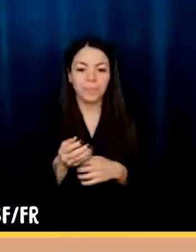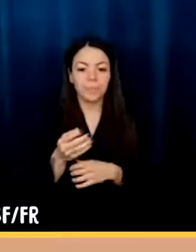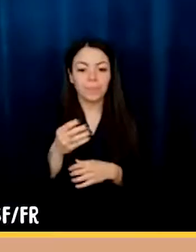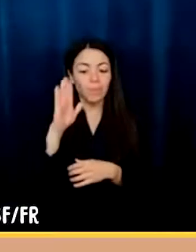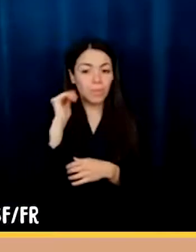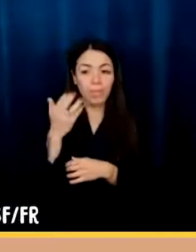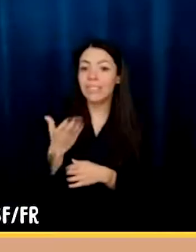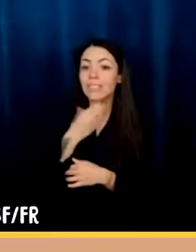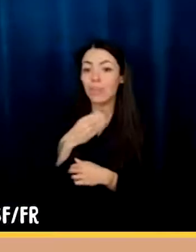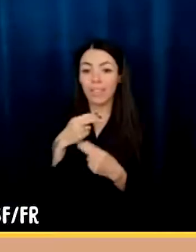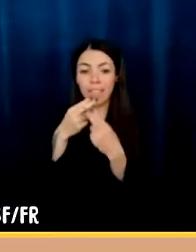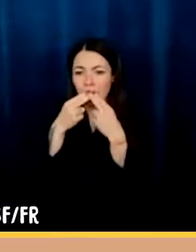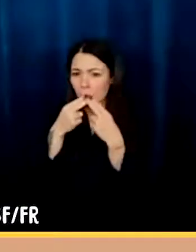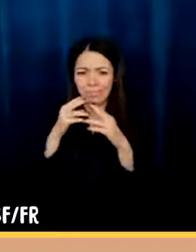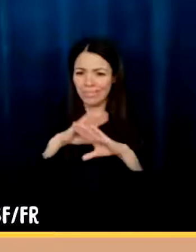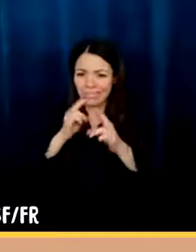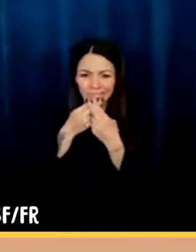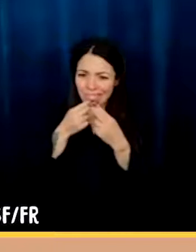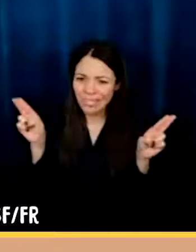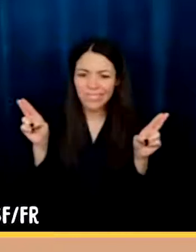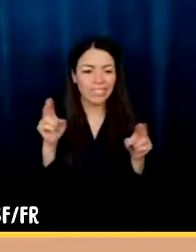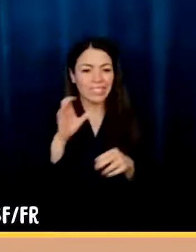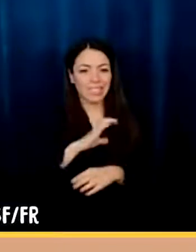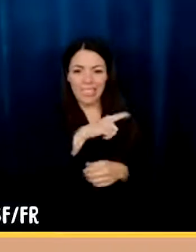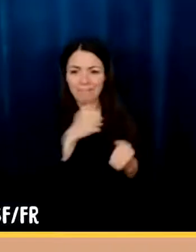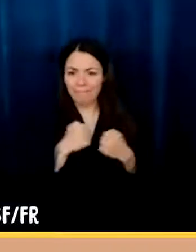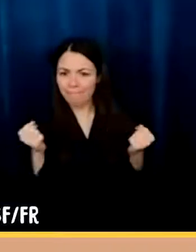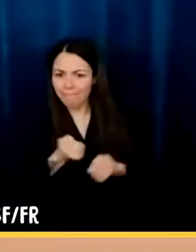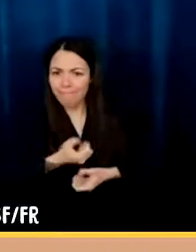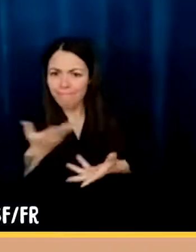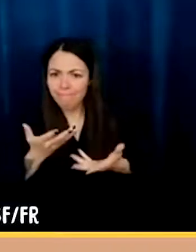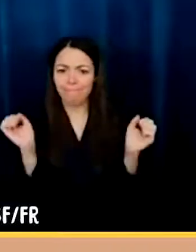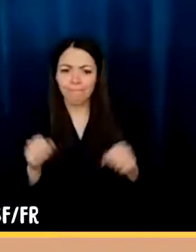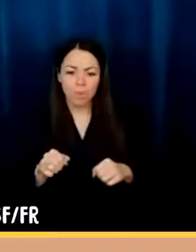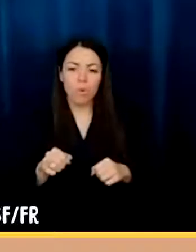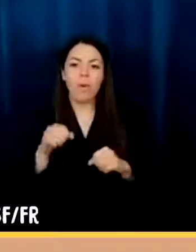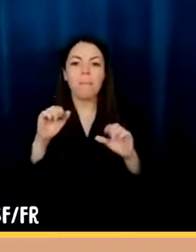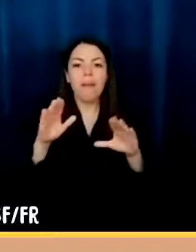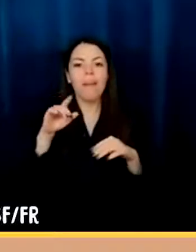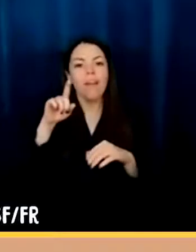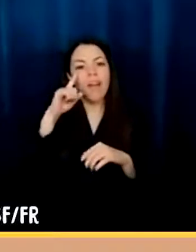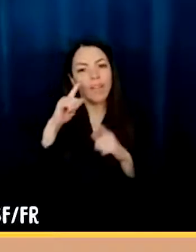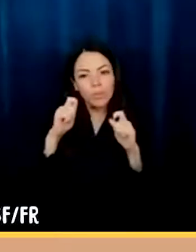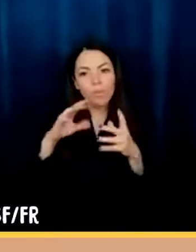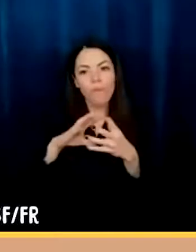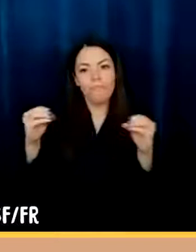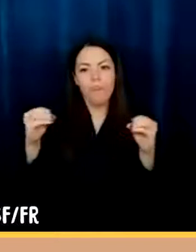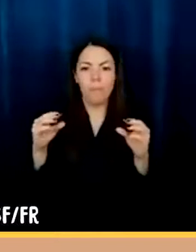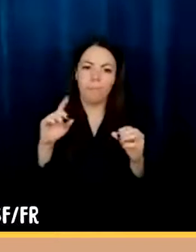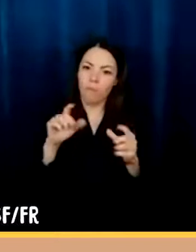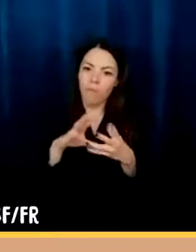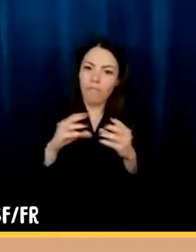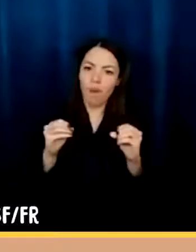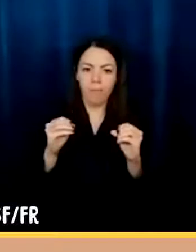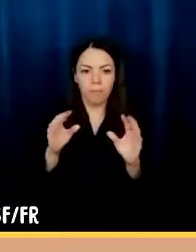de libérer la parole, mais je pense que de la libérer de la bonne manière et pas... en restant malgré nous dans un discours très,